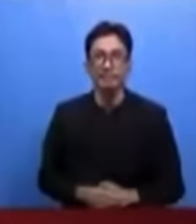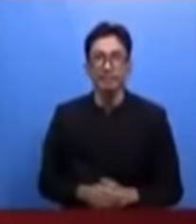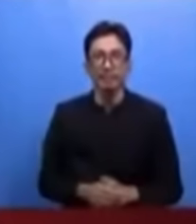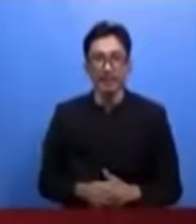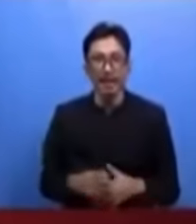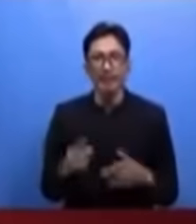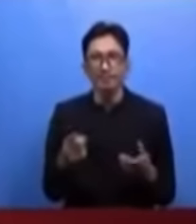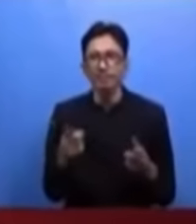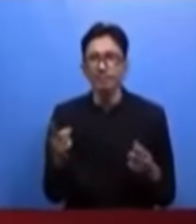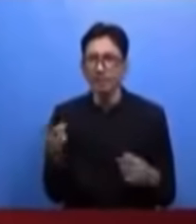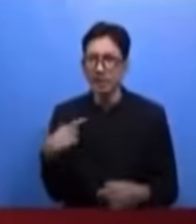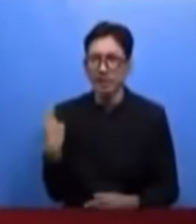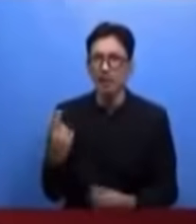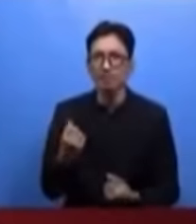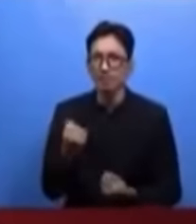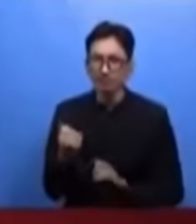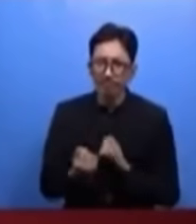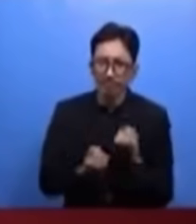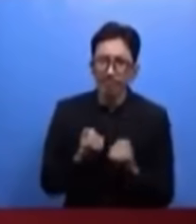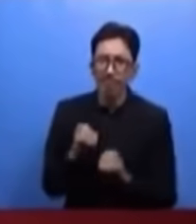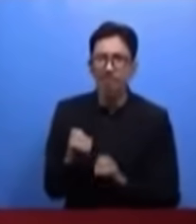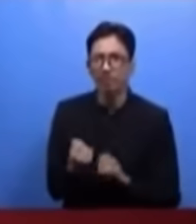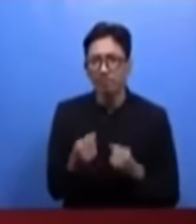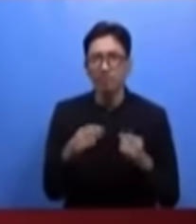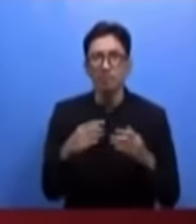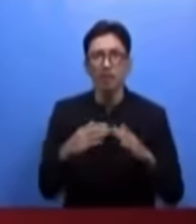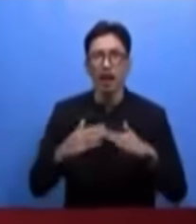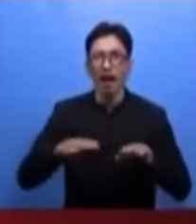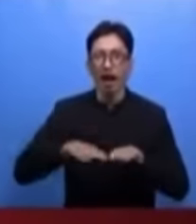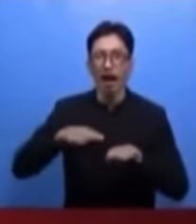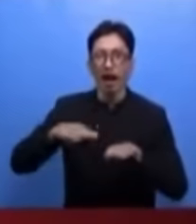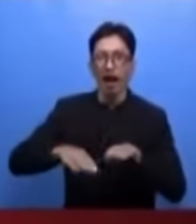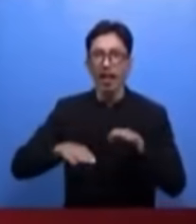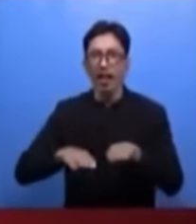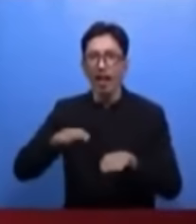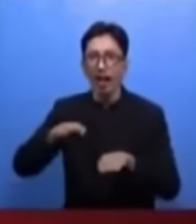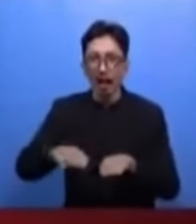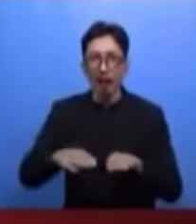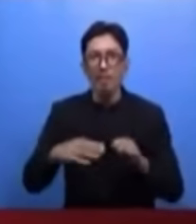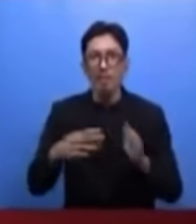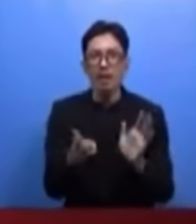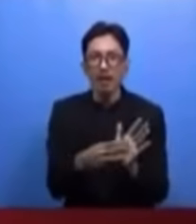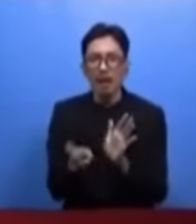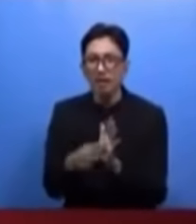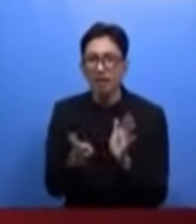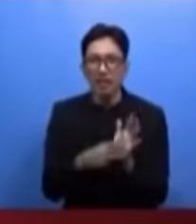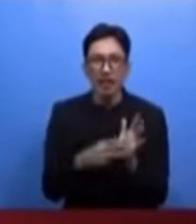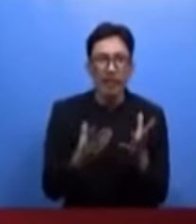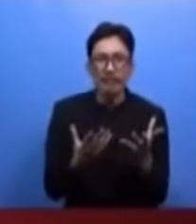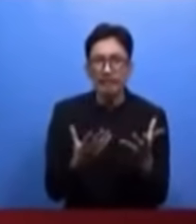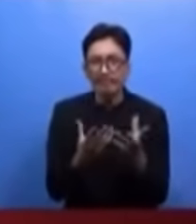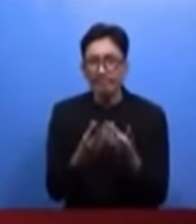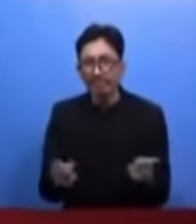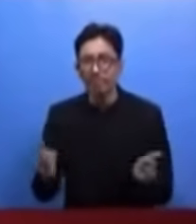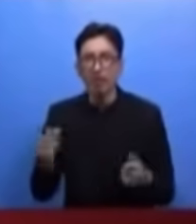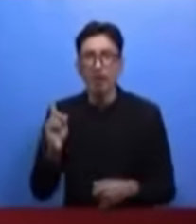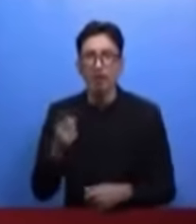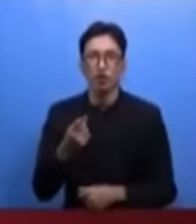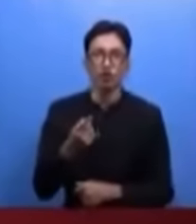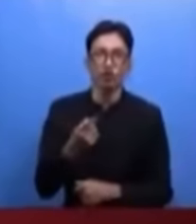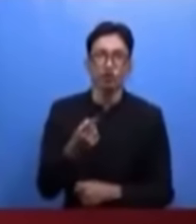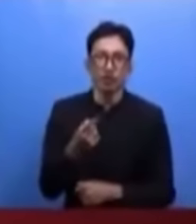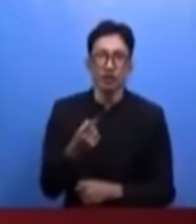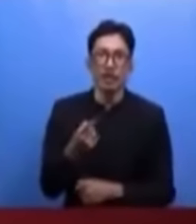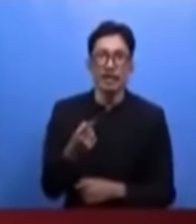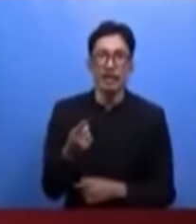kita lakukan apa langkah-langkah konkret yang mengatasi persoalan di Banten. Artinya bahwa apapun program-program pusat